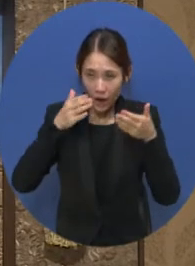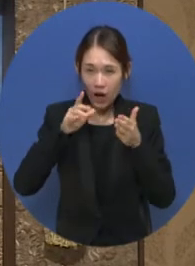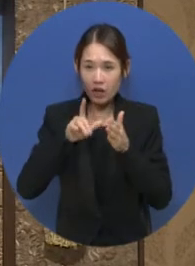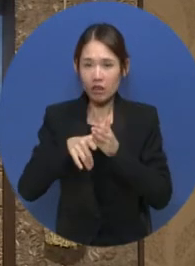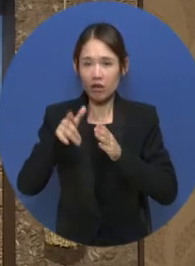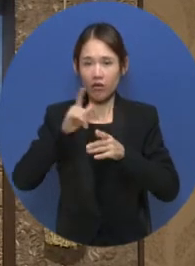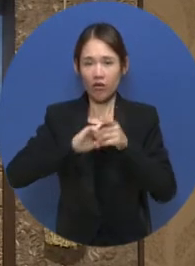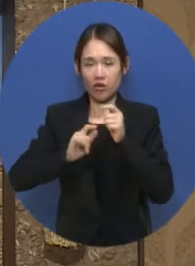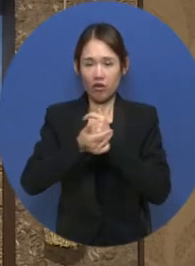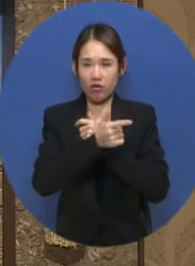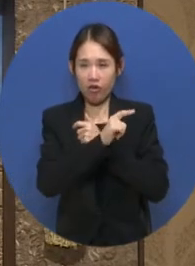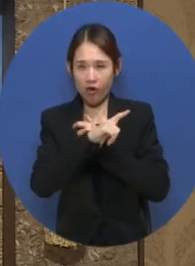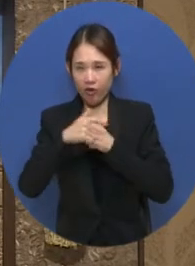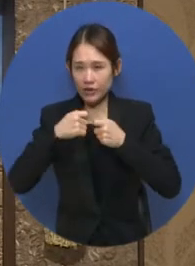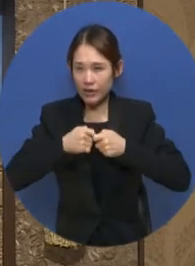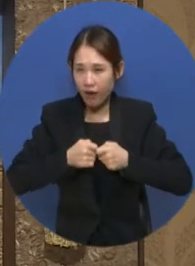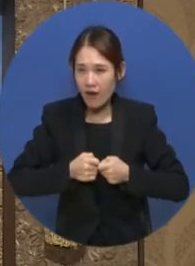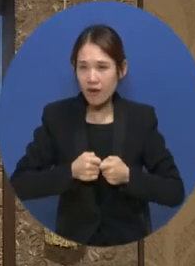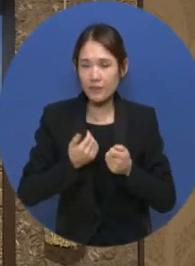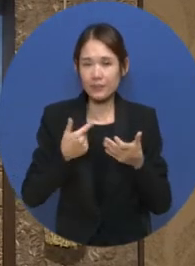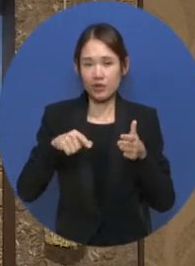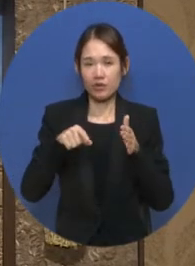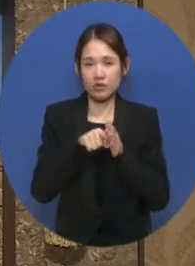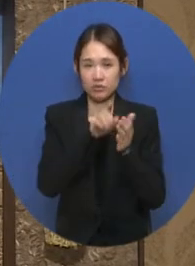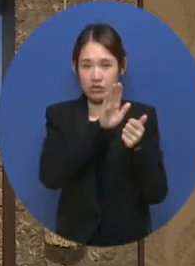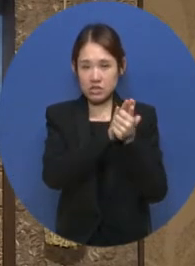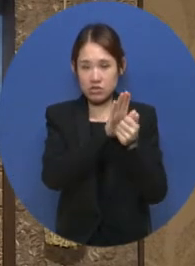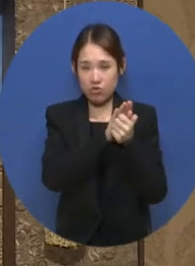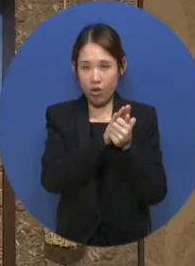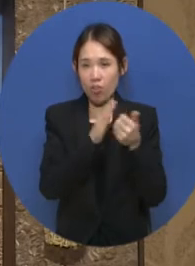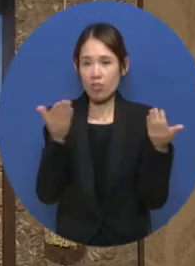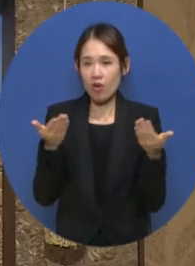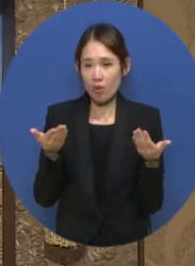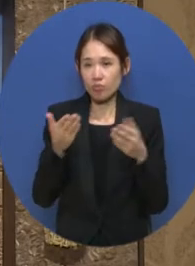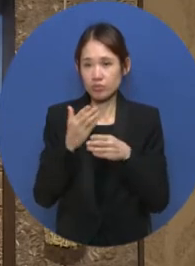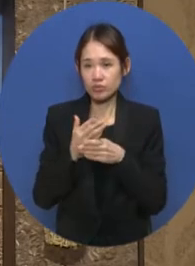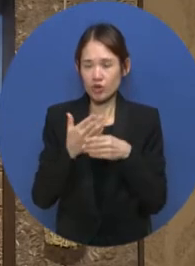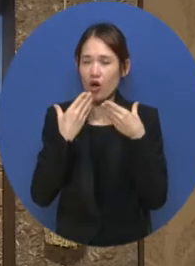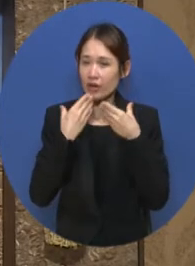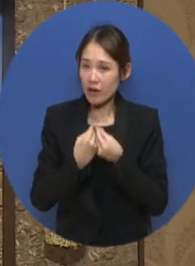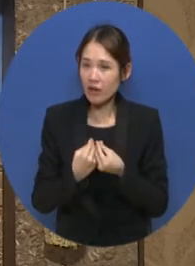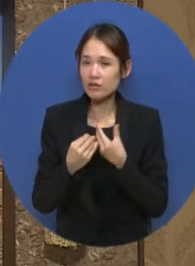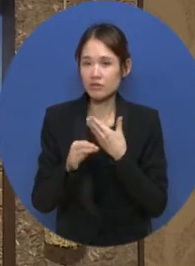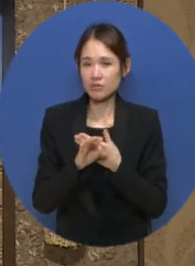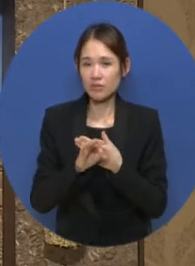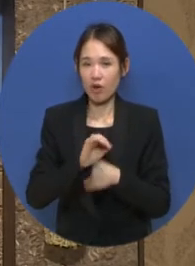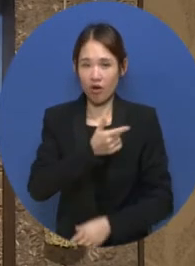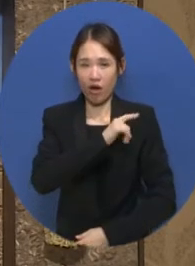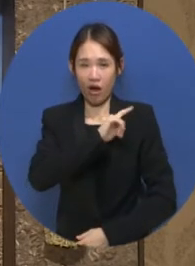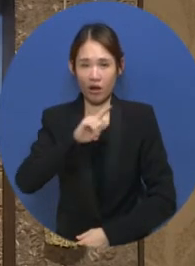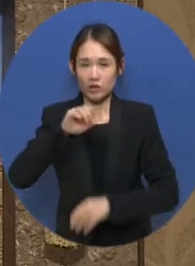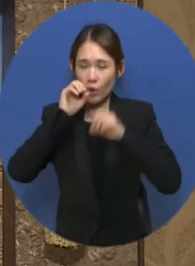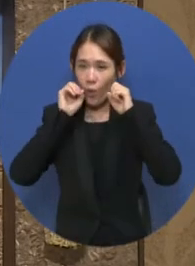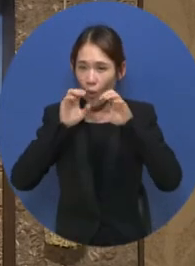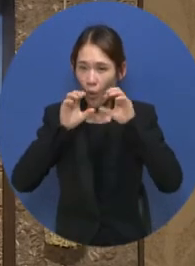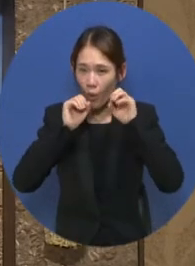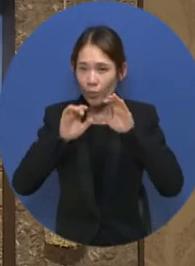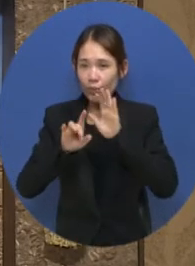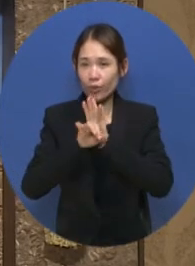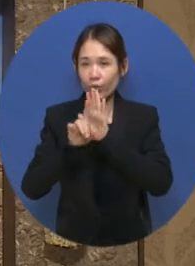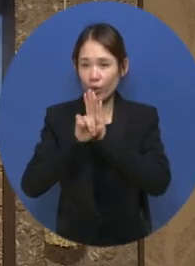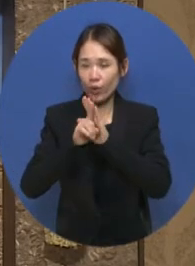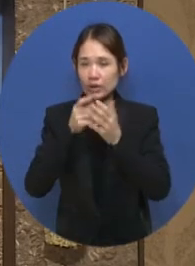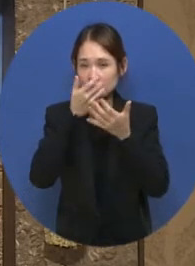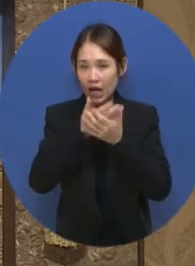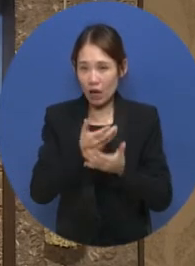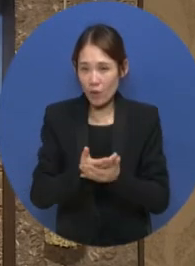체계를 잡아 갈 수 있도록 지역이 가 지원은 모델도 좀 하고 있습니다 뭐 예를 들며 각종 홍보 자료 라든지 한 것들을 제가 좀 개발을 해서